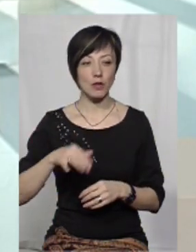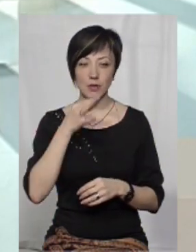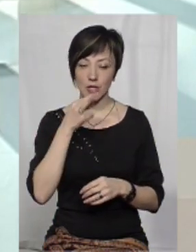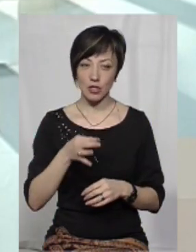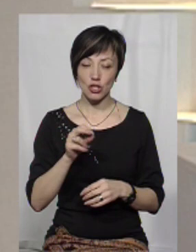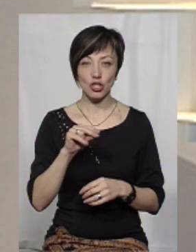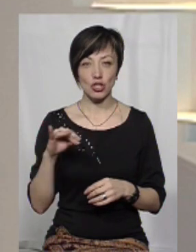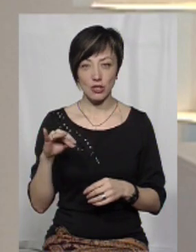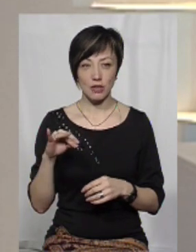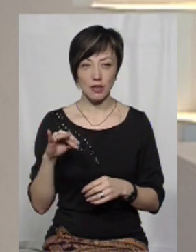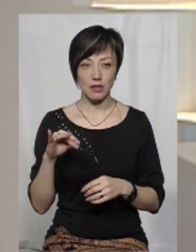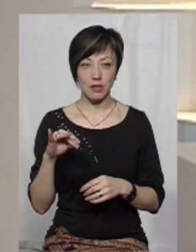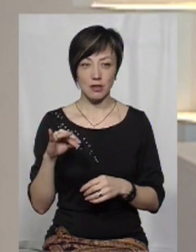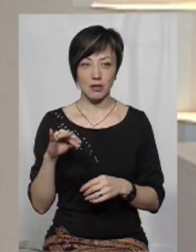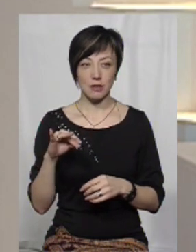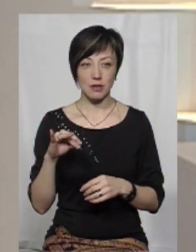потім скажете, чи